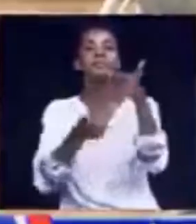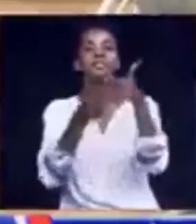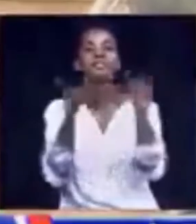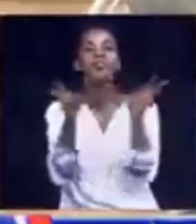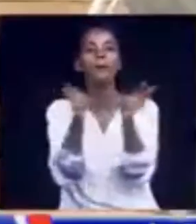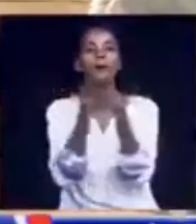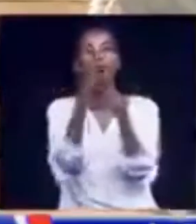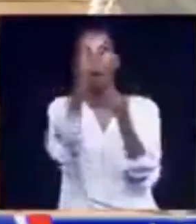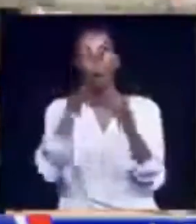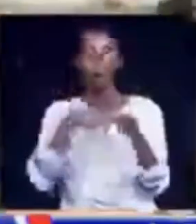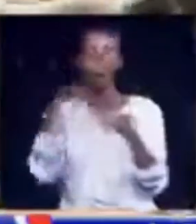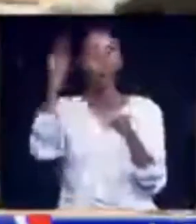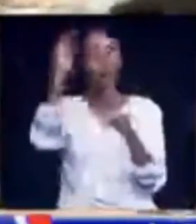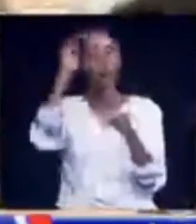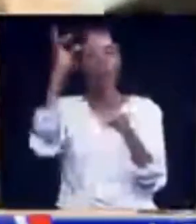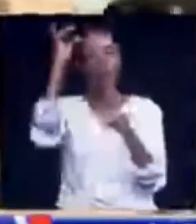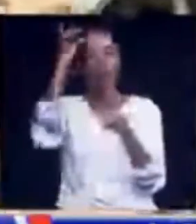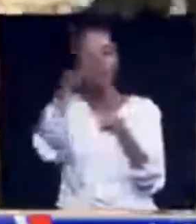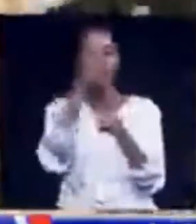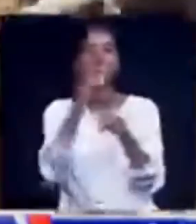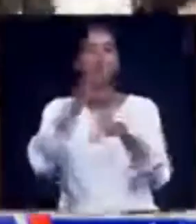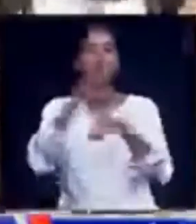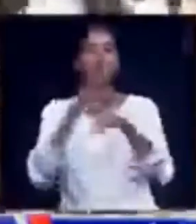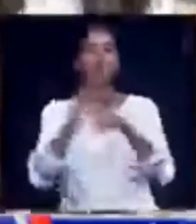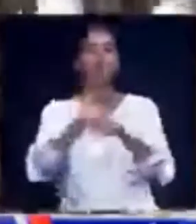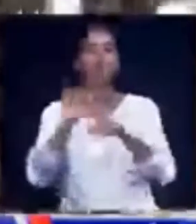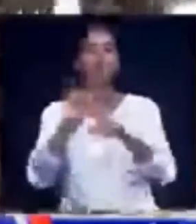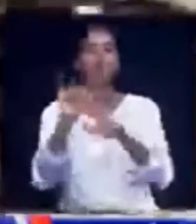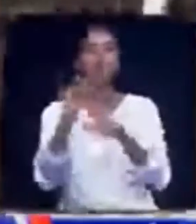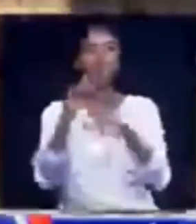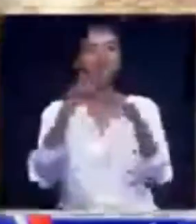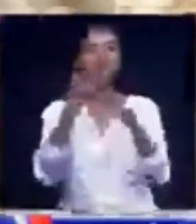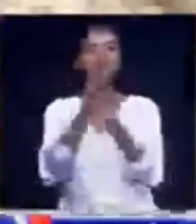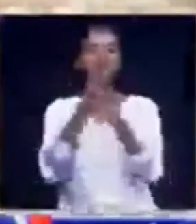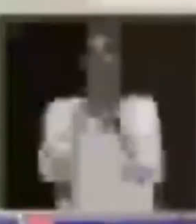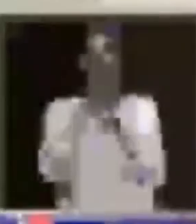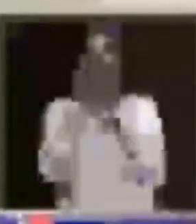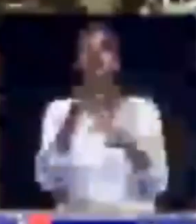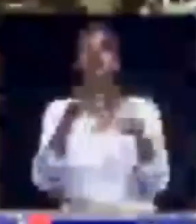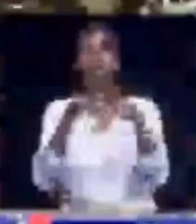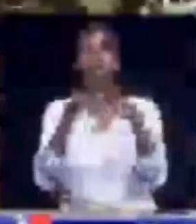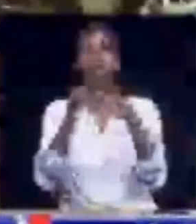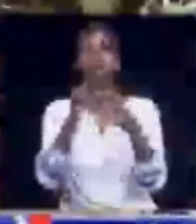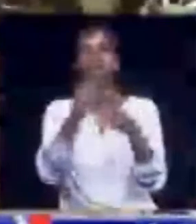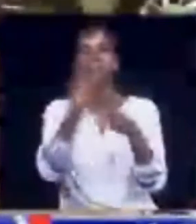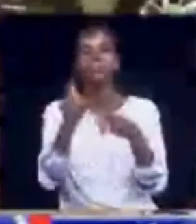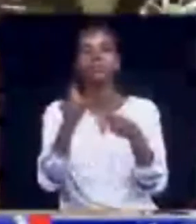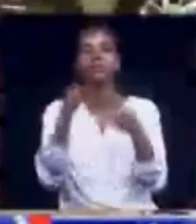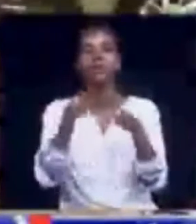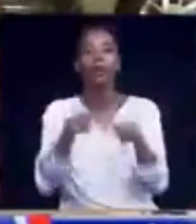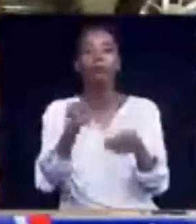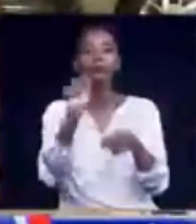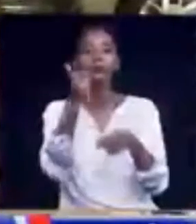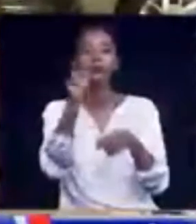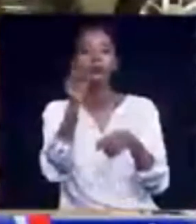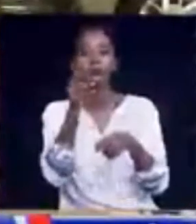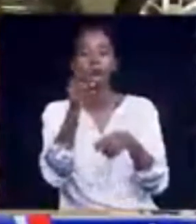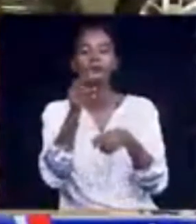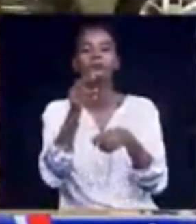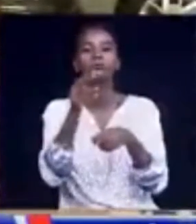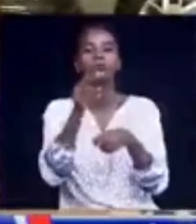ሰብሳቢ አቶ ጥላሁን ከበደ ተቋሙ በቀጣይም መሰል ድጋፎችን አጠናክሮ እንዲቀጥል ጠይቋል። ዛሬ የኦሞ ማይክሮ ፋይናንስ